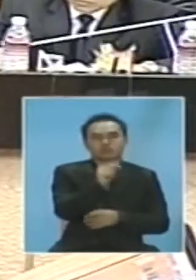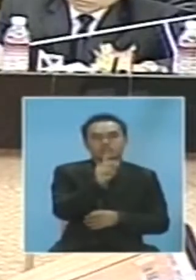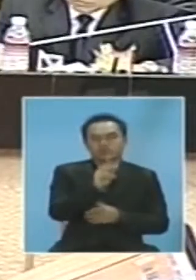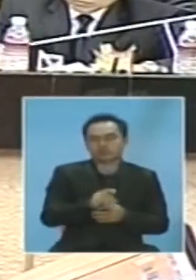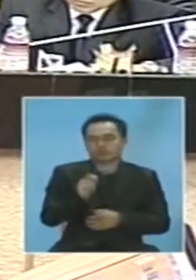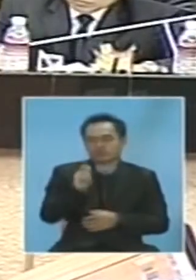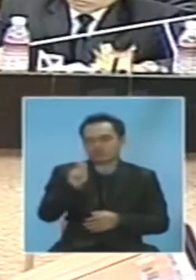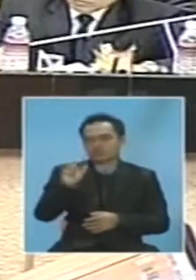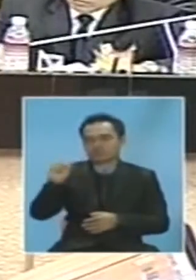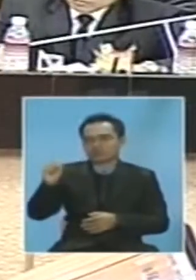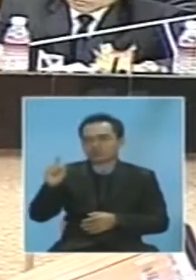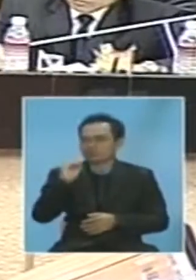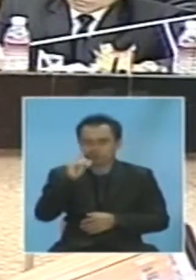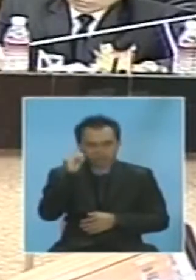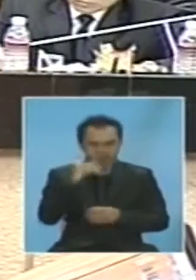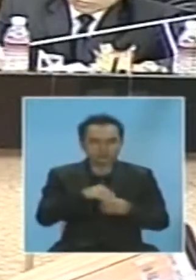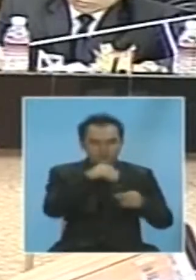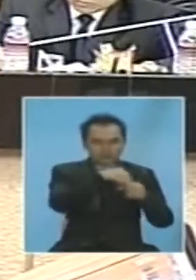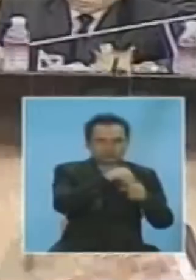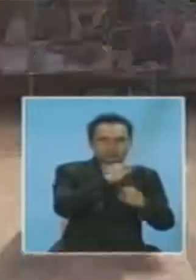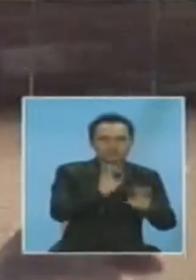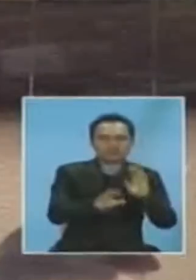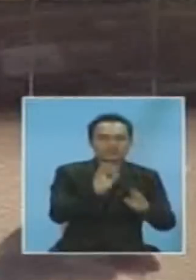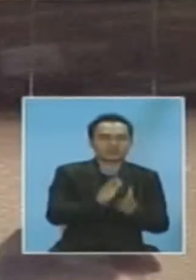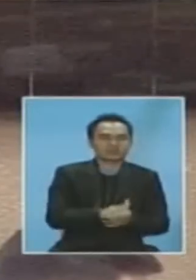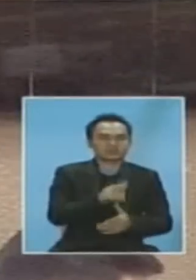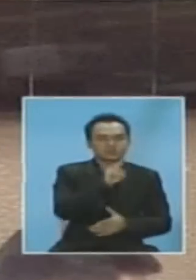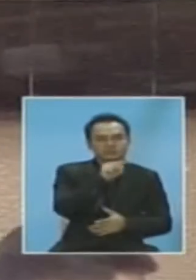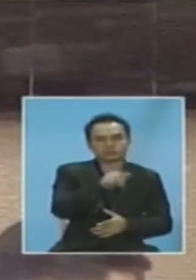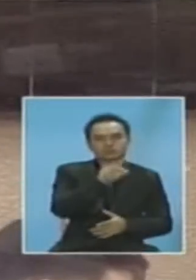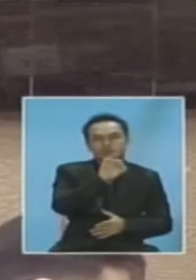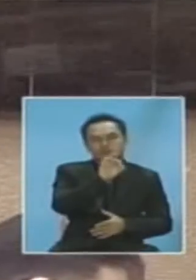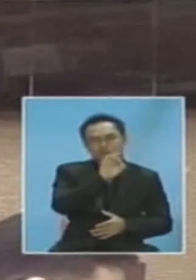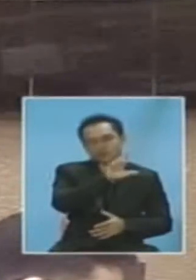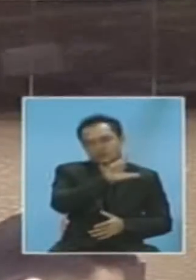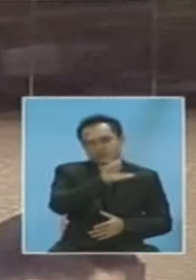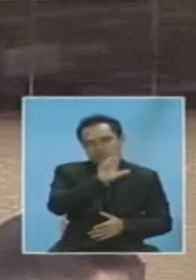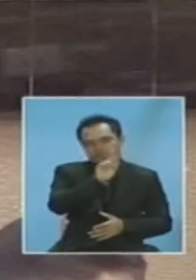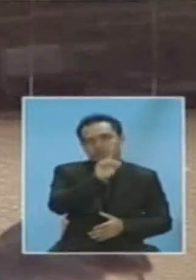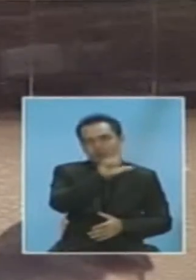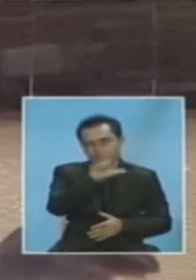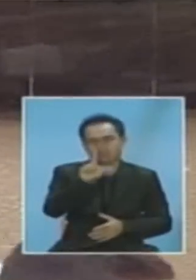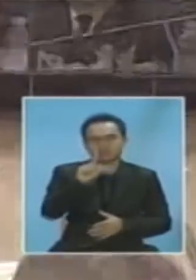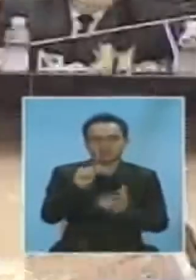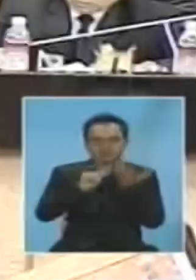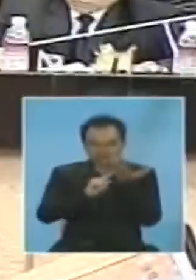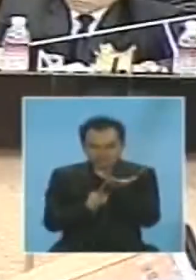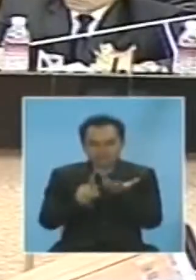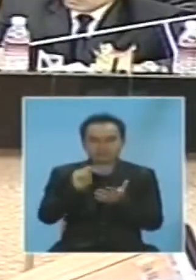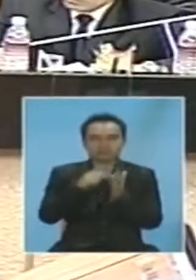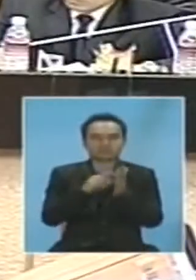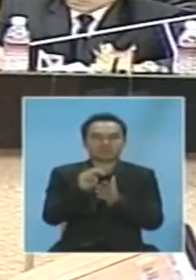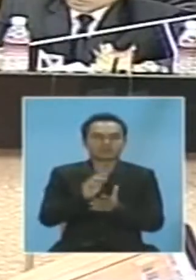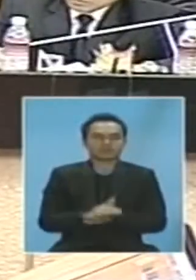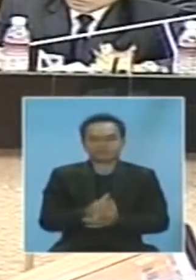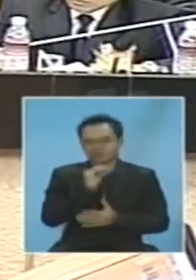ส.ที่ยืนยันว่ามีอยู่จริงจำนวนถึง 2.98 ล้านตันและราคาที่ใช้ในการคำนวณมูลค่